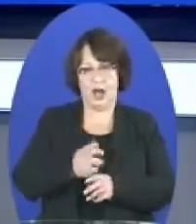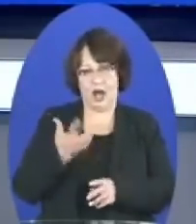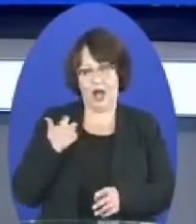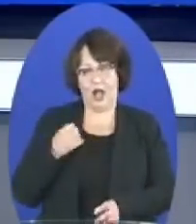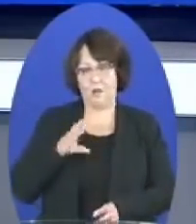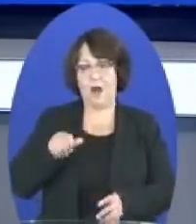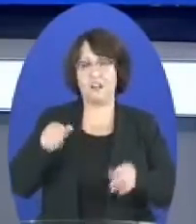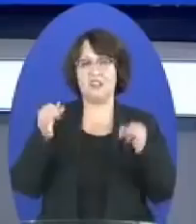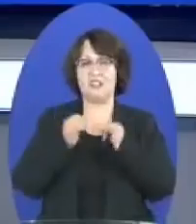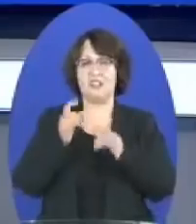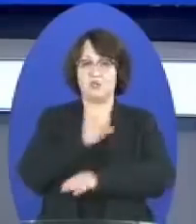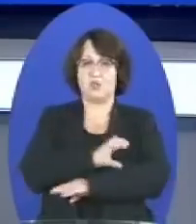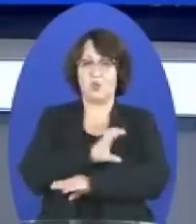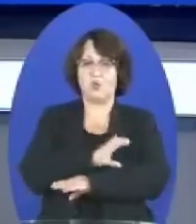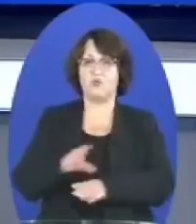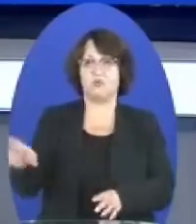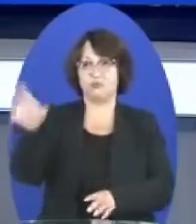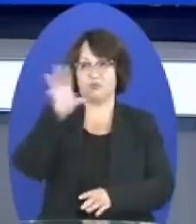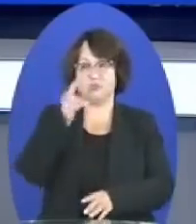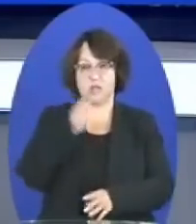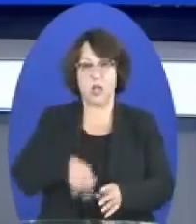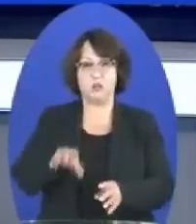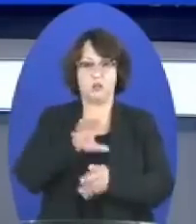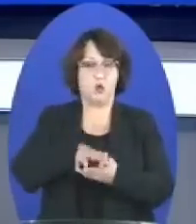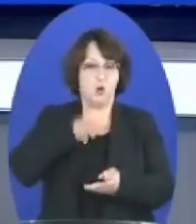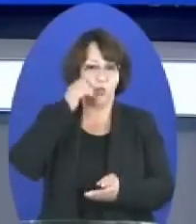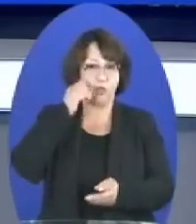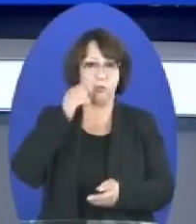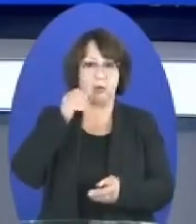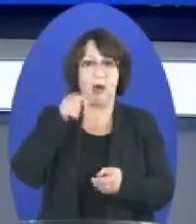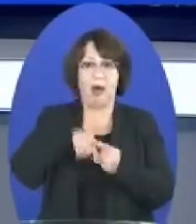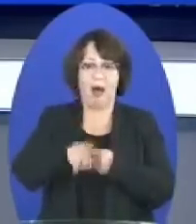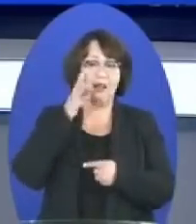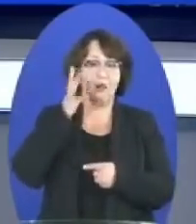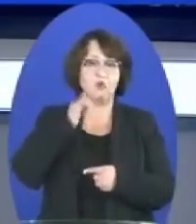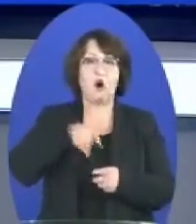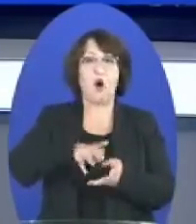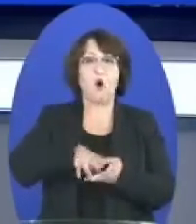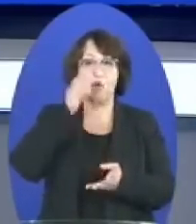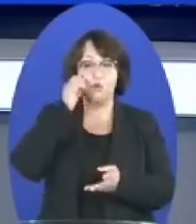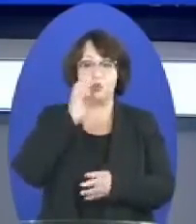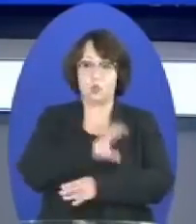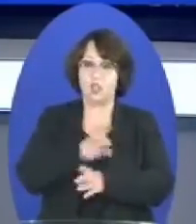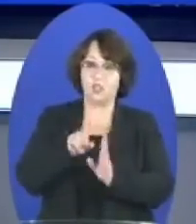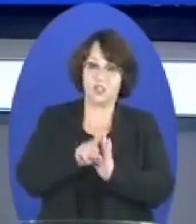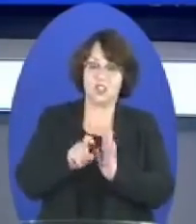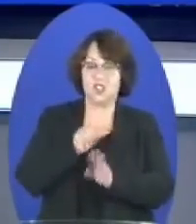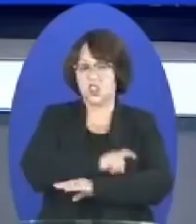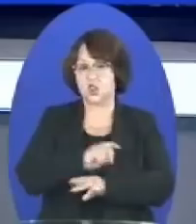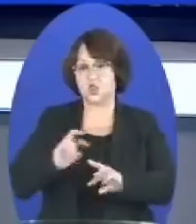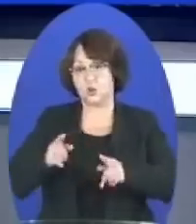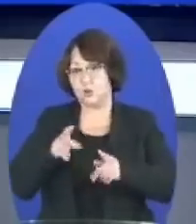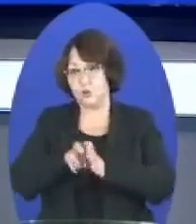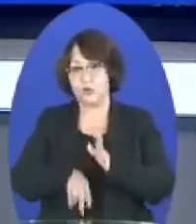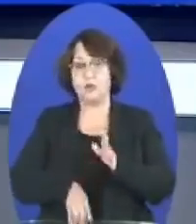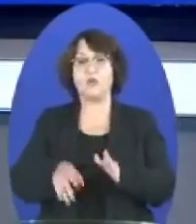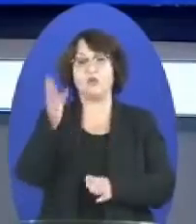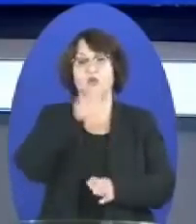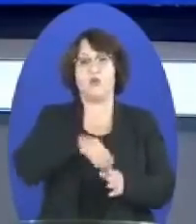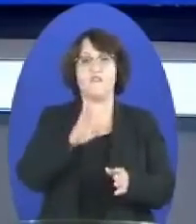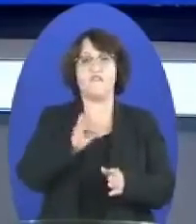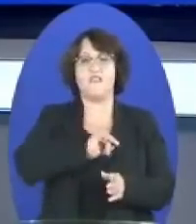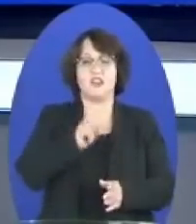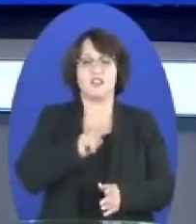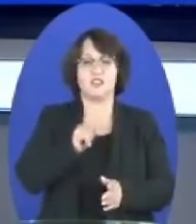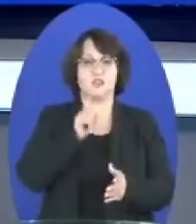хэлбрээр явуулахар болсон их сургуулиудын гадаад оюутнуудыг сургууль хичээлээ солих боломжгүй бол албадан гаргах визийг нь